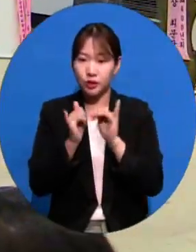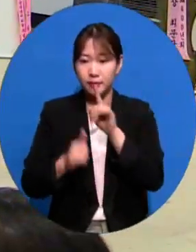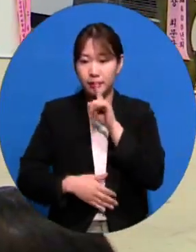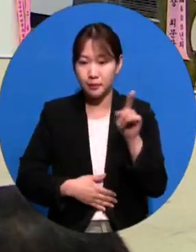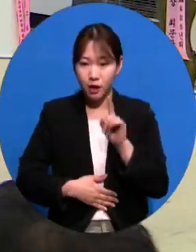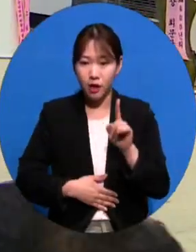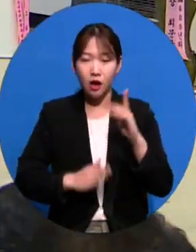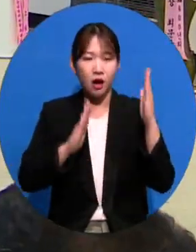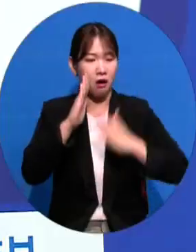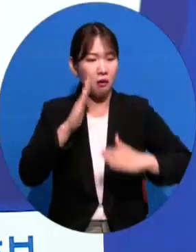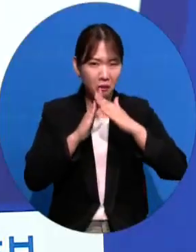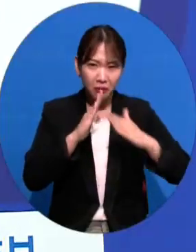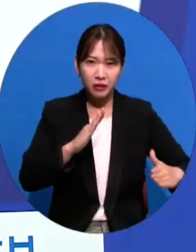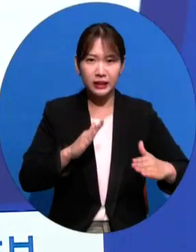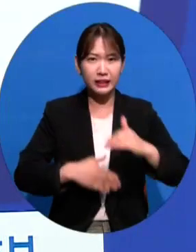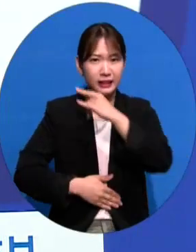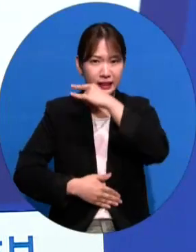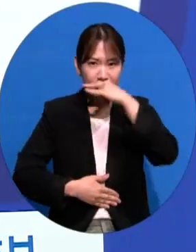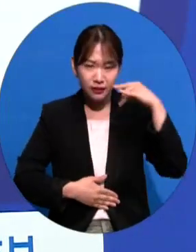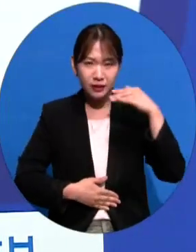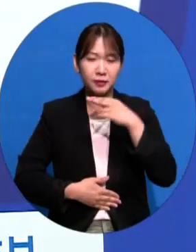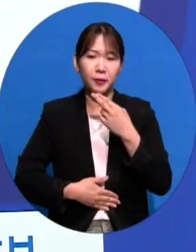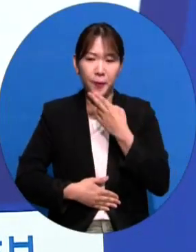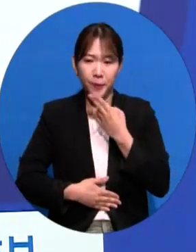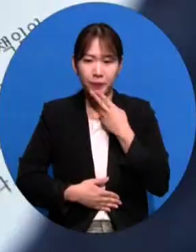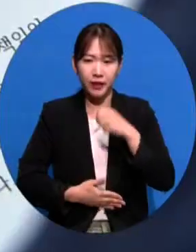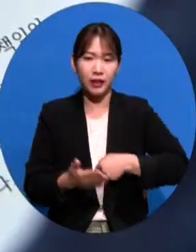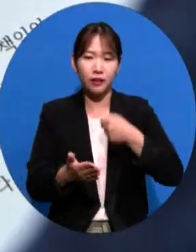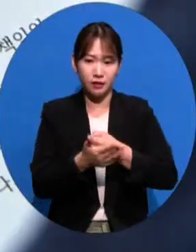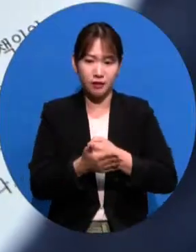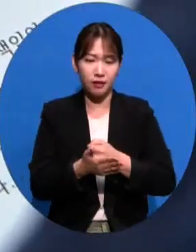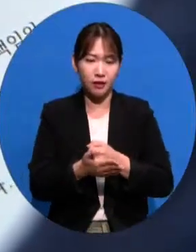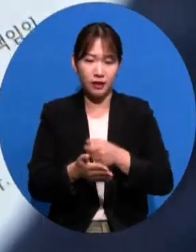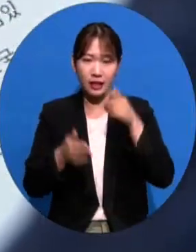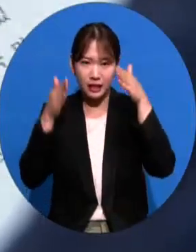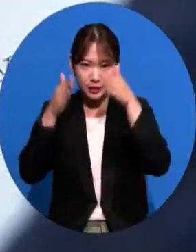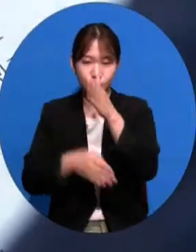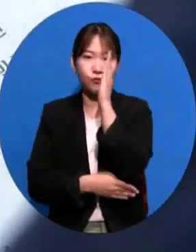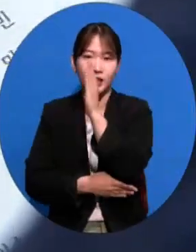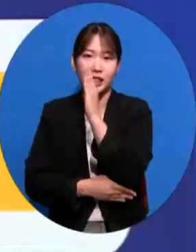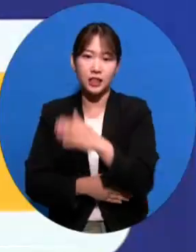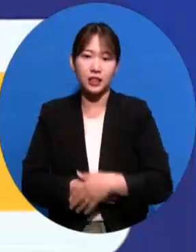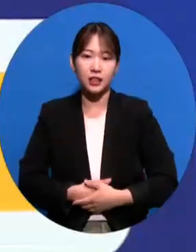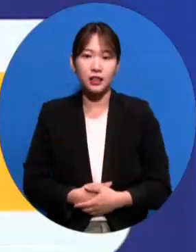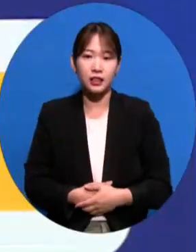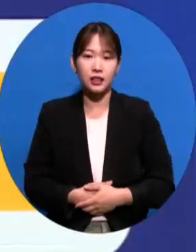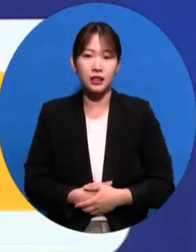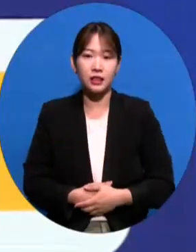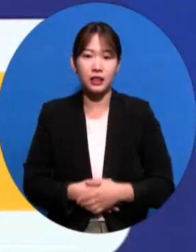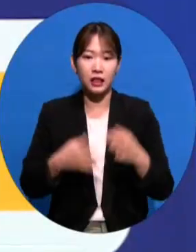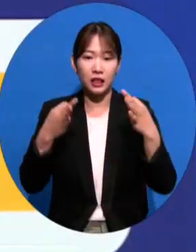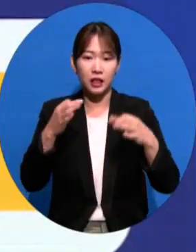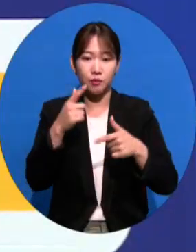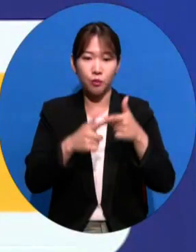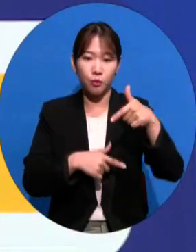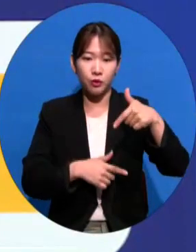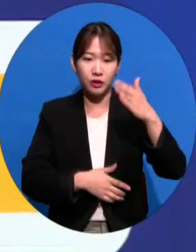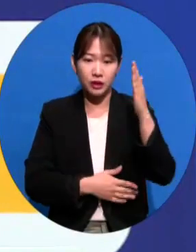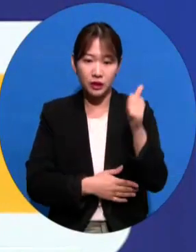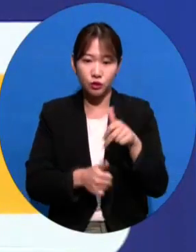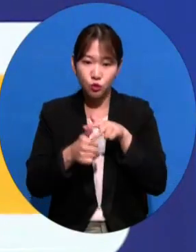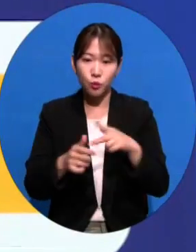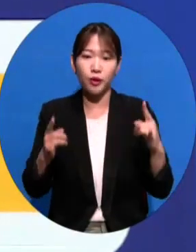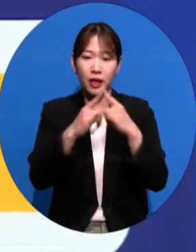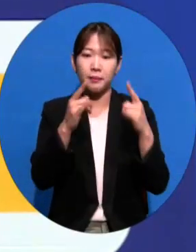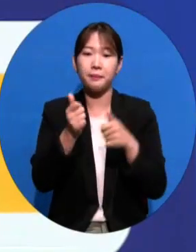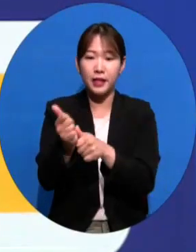후보는 공정하지도 정의롭지도 않은 결정이라는데 방점을 찍었습니다. 김종식 후보 캠프